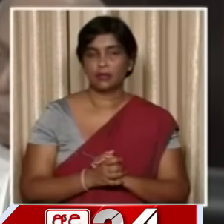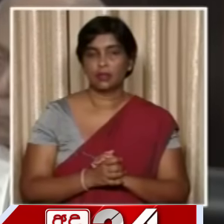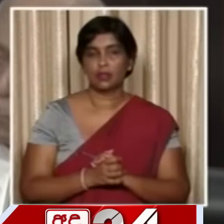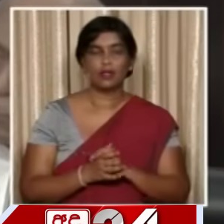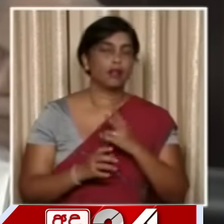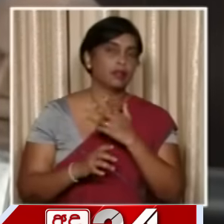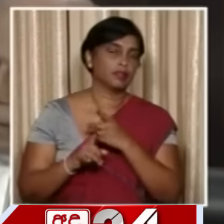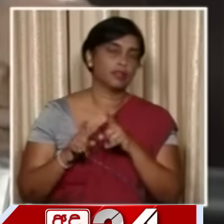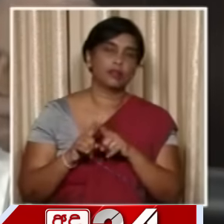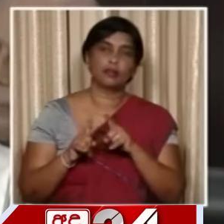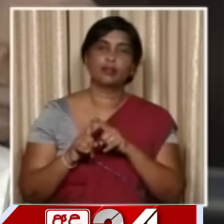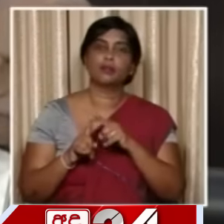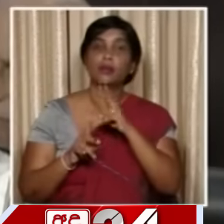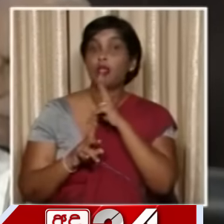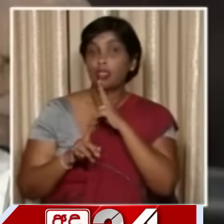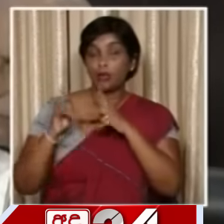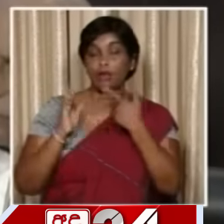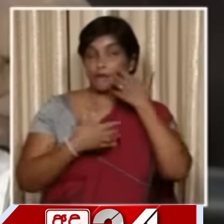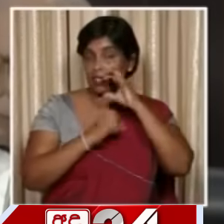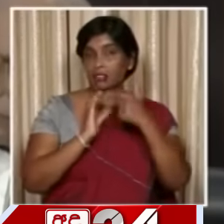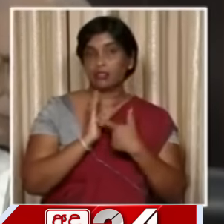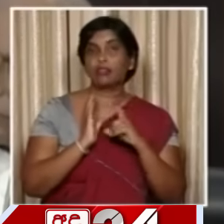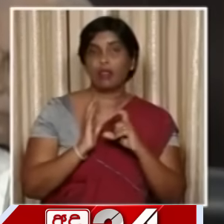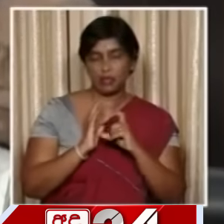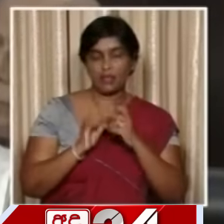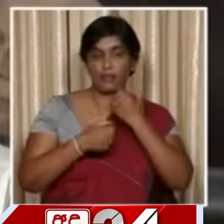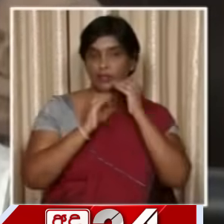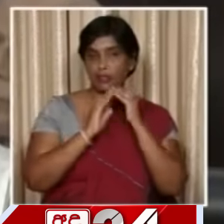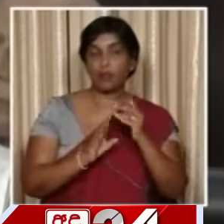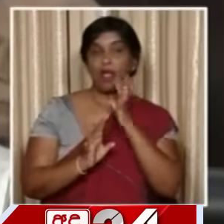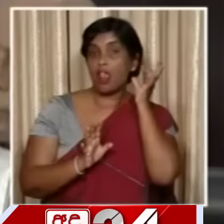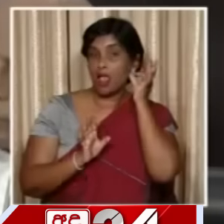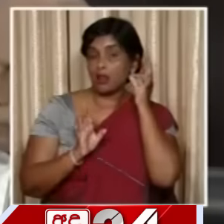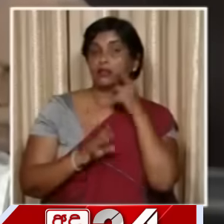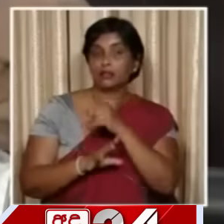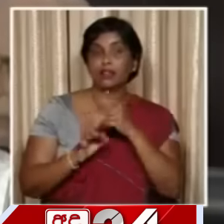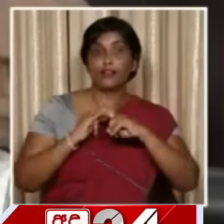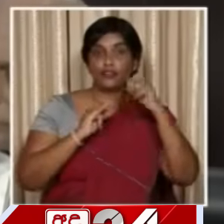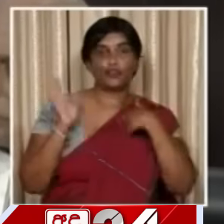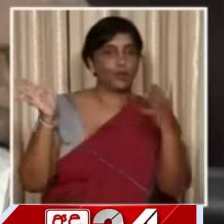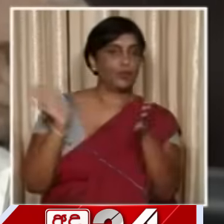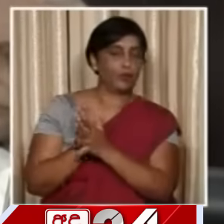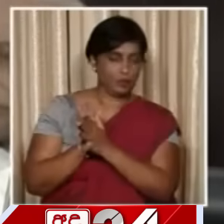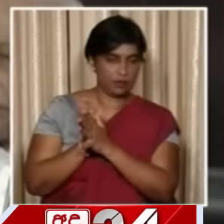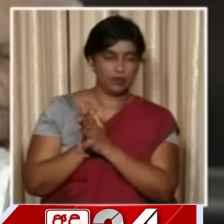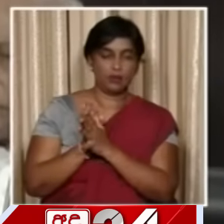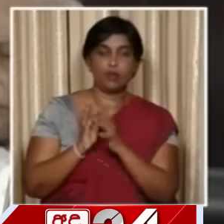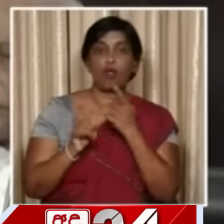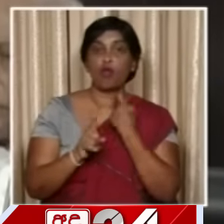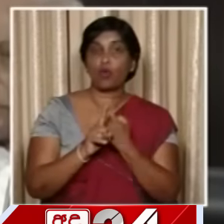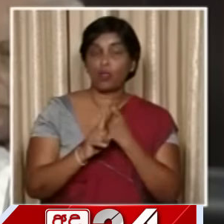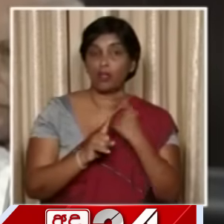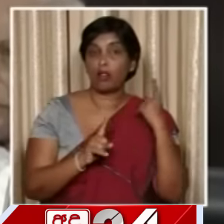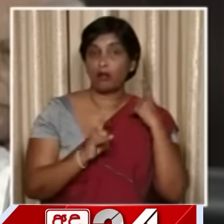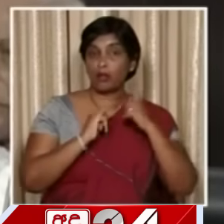සීතාවක විද්‍යා තාක්ෂණ විශ්වවිද්‍යාලය මෙයට ලලිත් අතුලත් මොදි පශ්චාත් උපාධි ආයතනයත් අතුලත් කරනවා. කොතලාවල